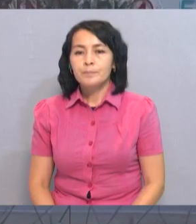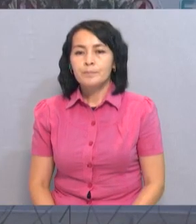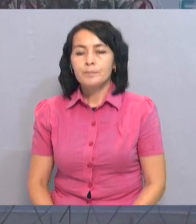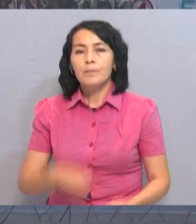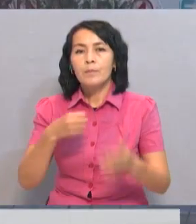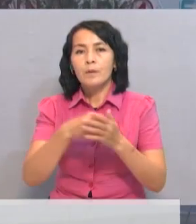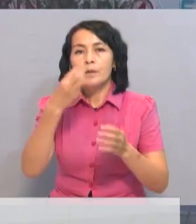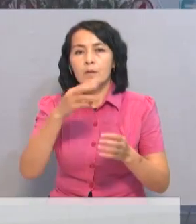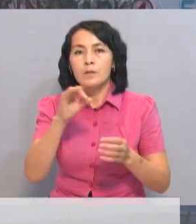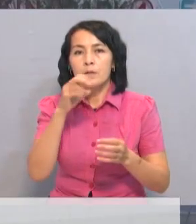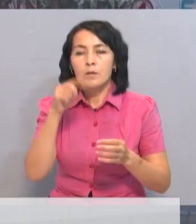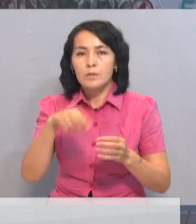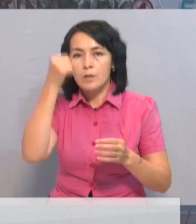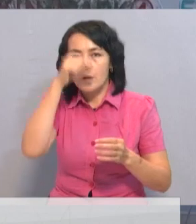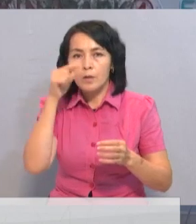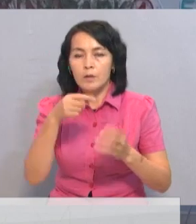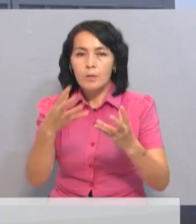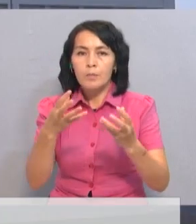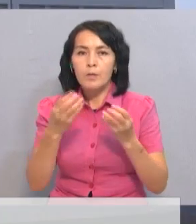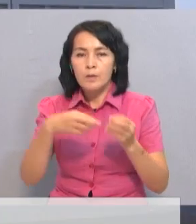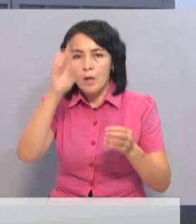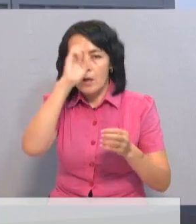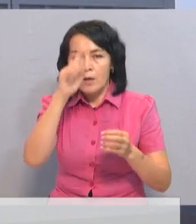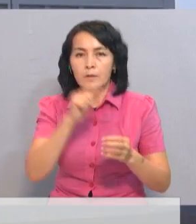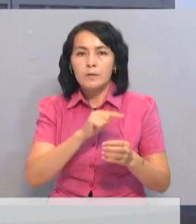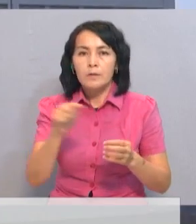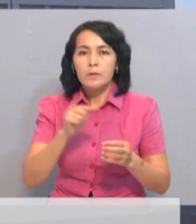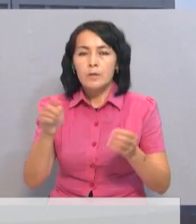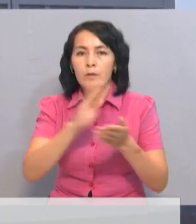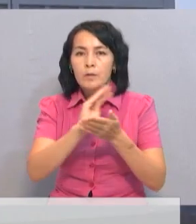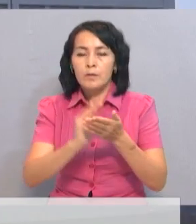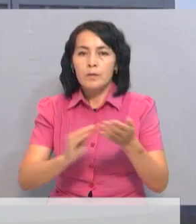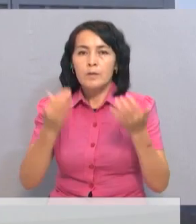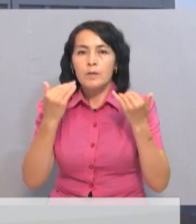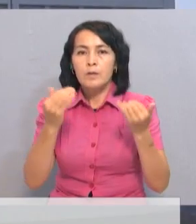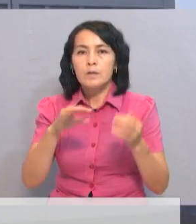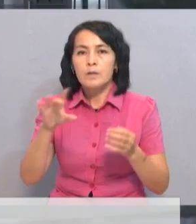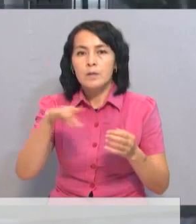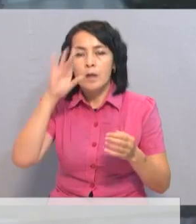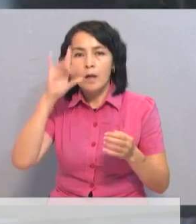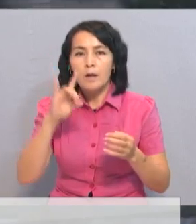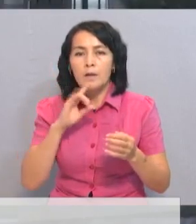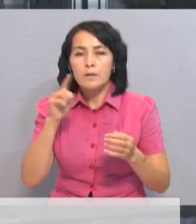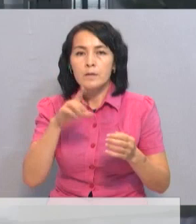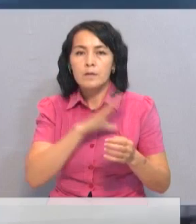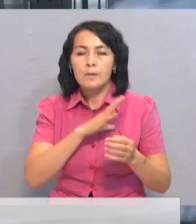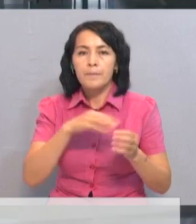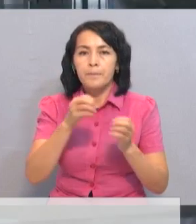До 30 июля текущего года на получение государственного регистрационного номера РК по Казахстану